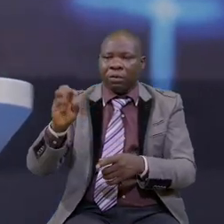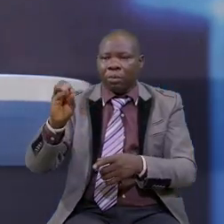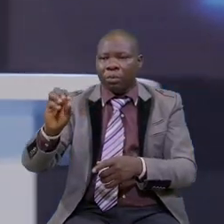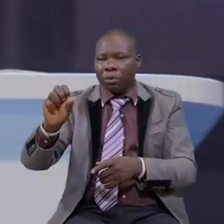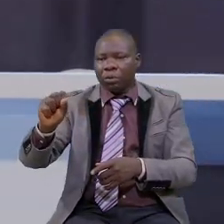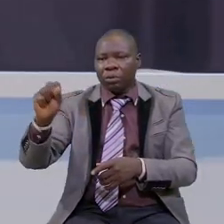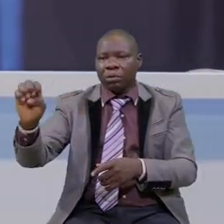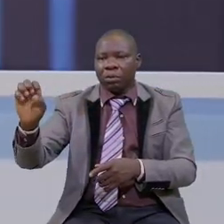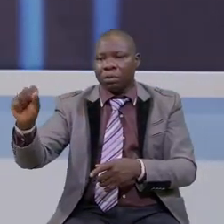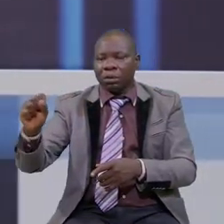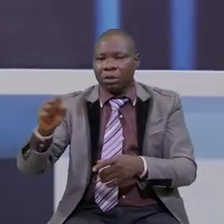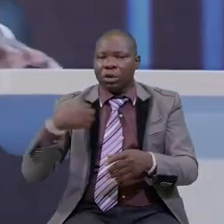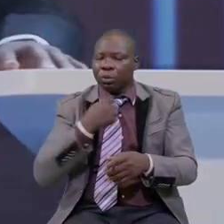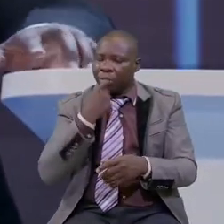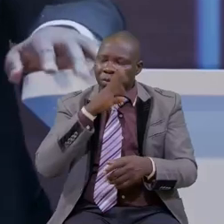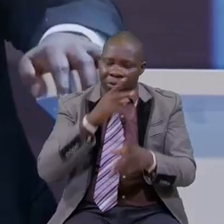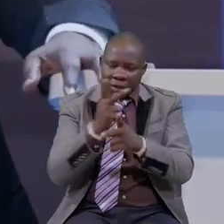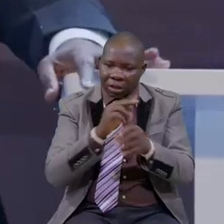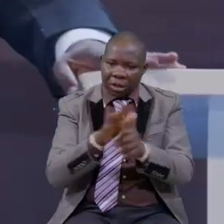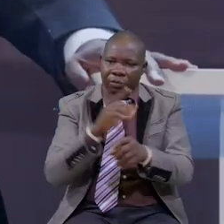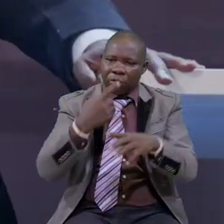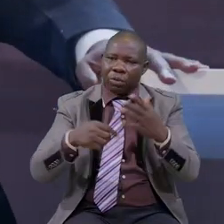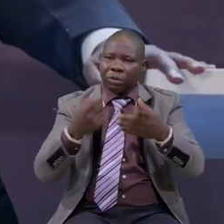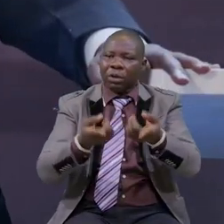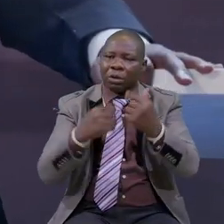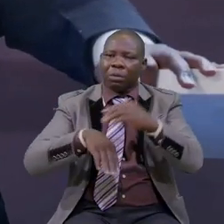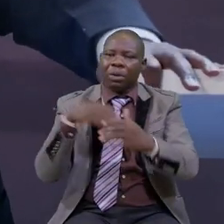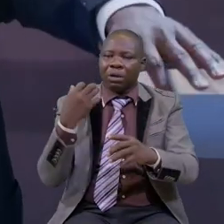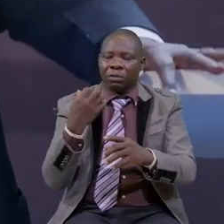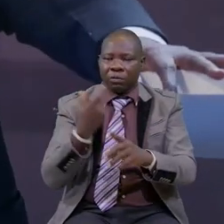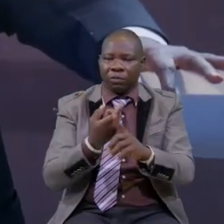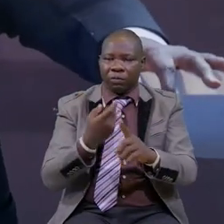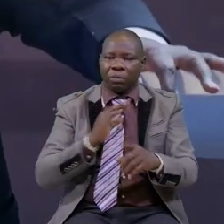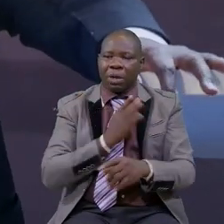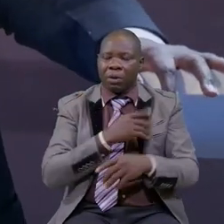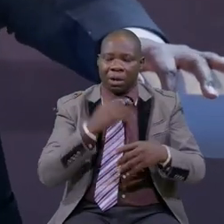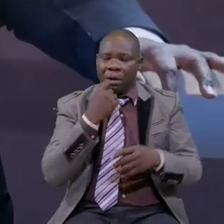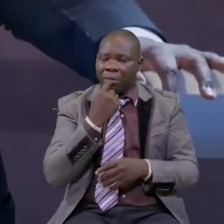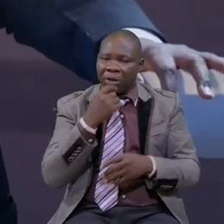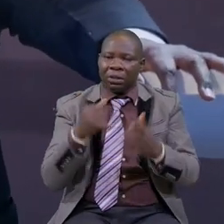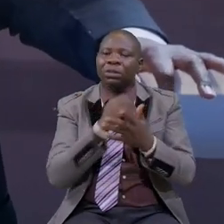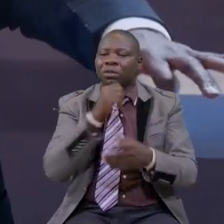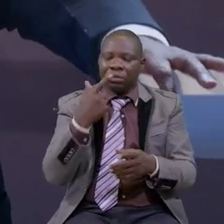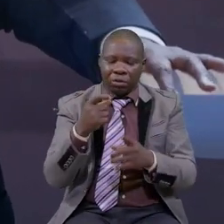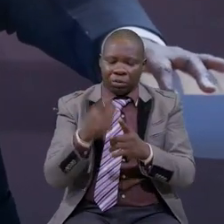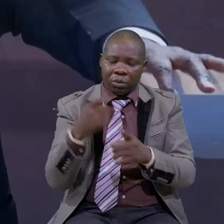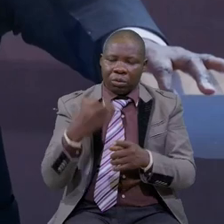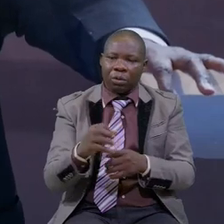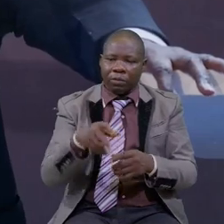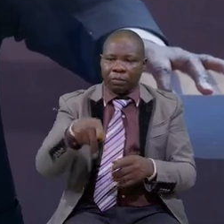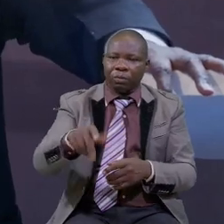attention. De quels commentaires nous faisons? Ce n'est pas la parole de Paul. J'entends certaines personnes